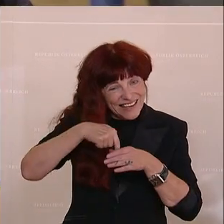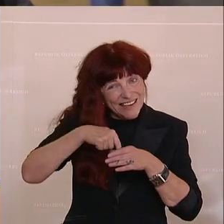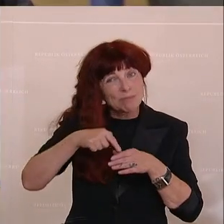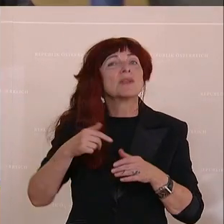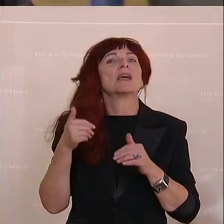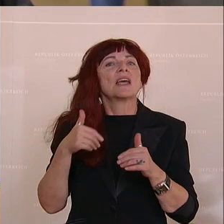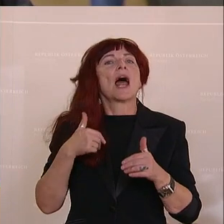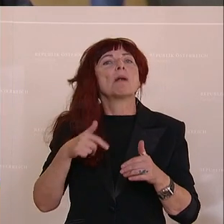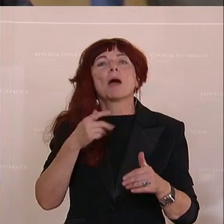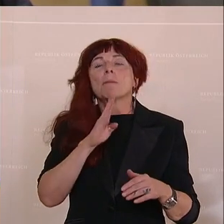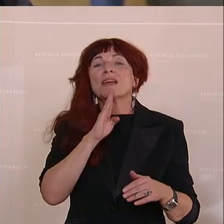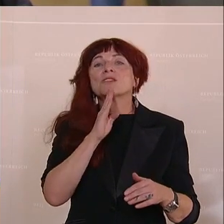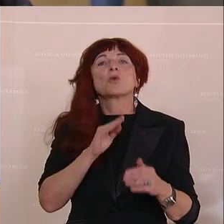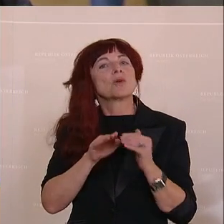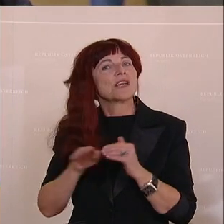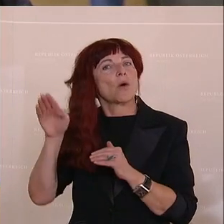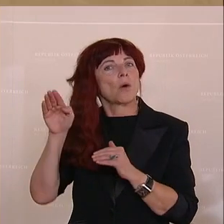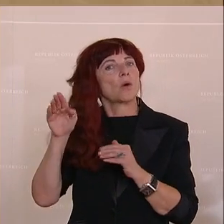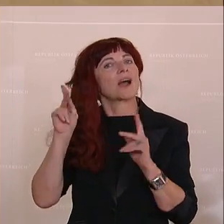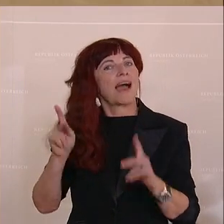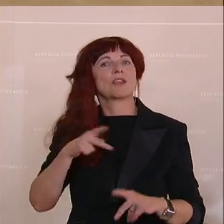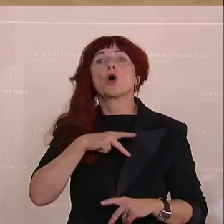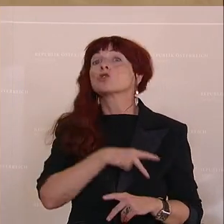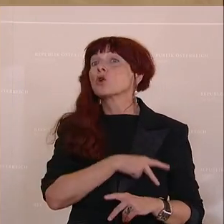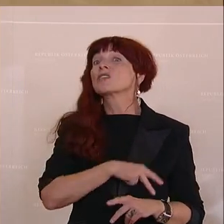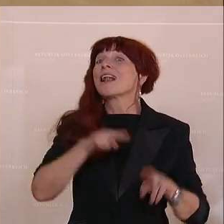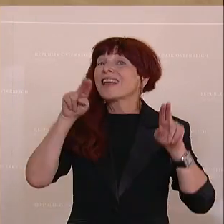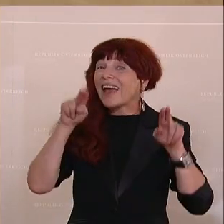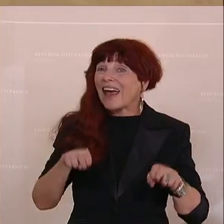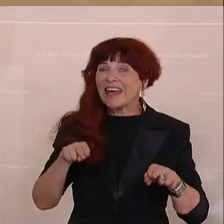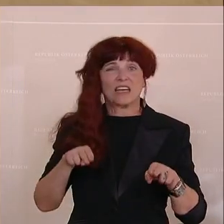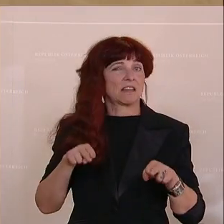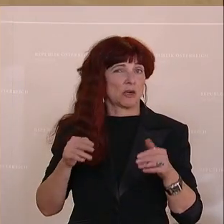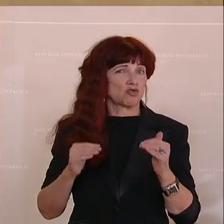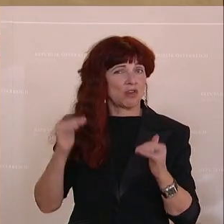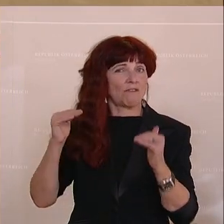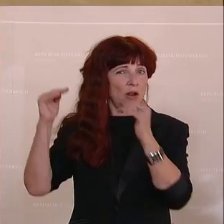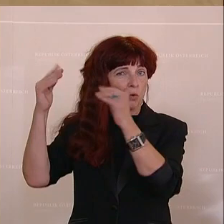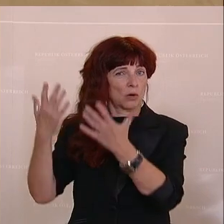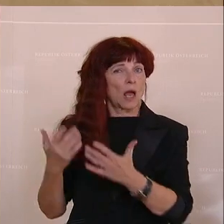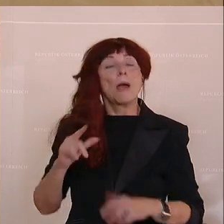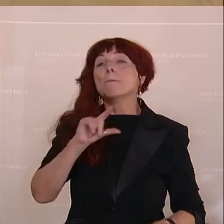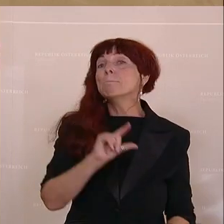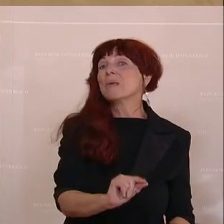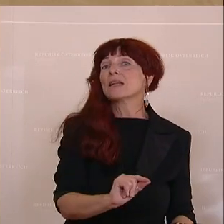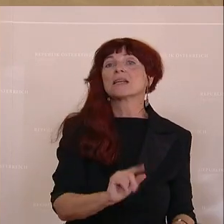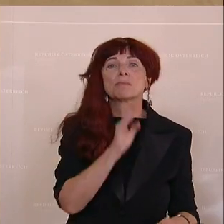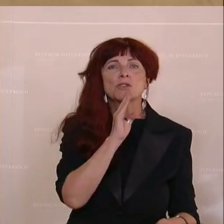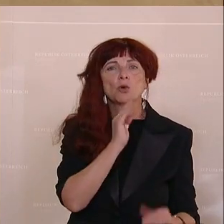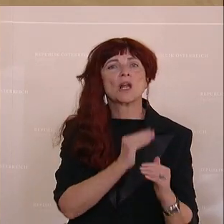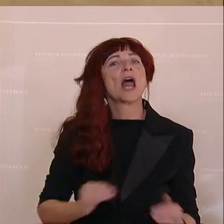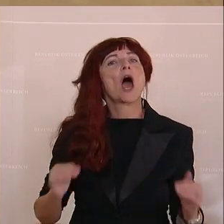Pensionssystem, in diese Pensionserhöhungen eine sozial gerechte Staffelung zu machen, wo die niedrigsten Pensionen, die Mindestpensionen, die Ausgleichszulage